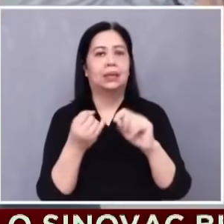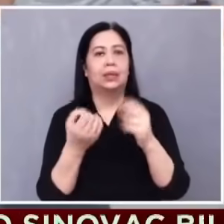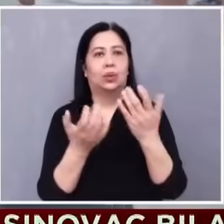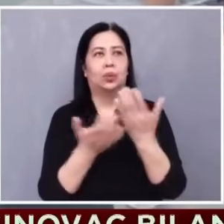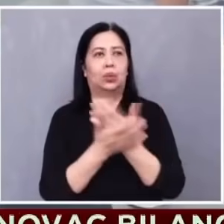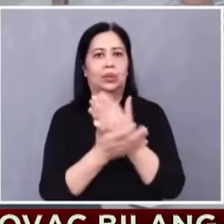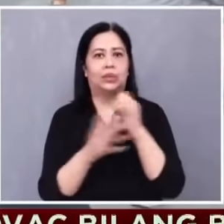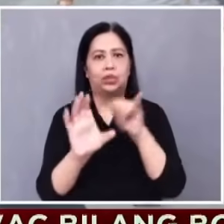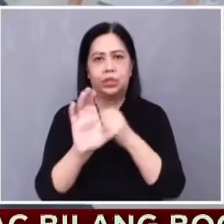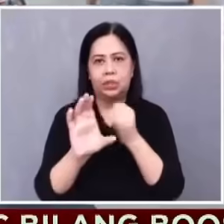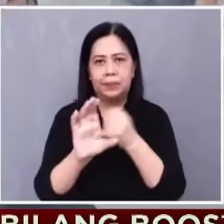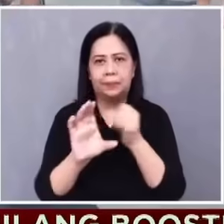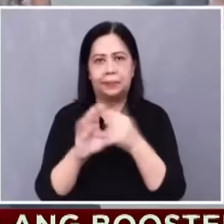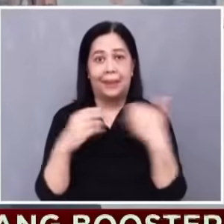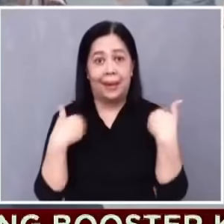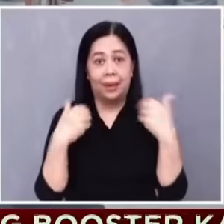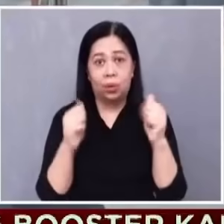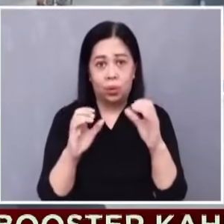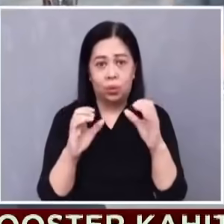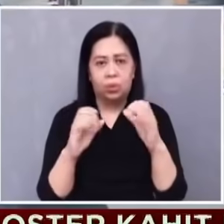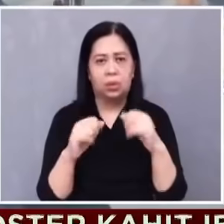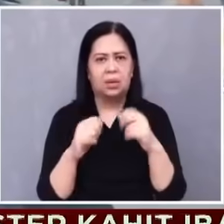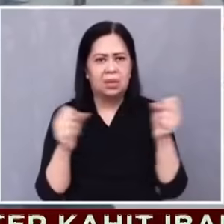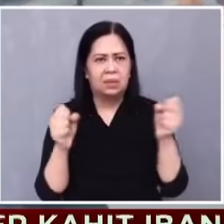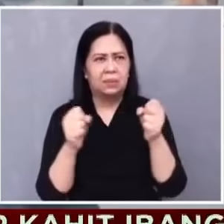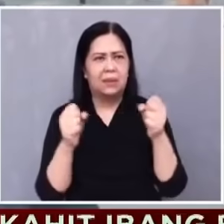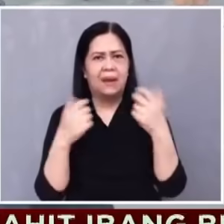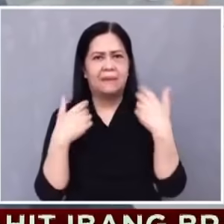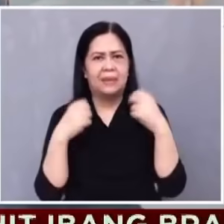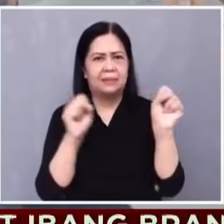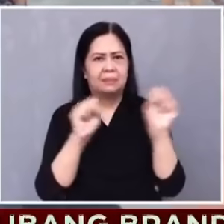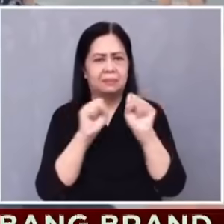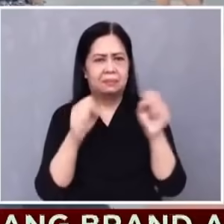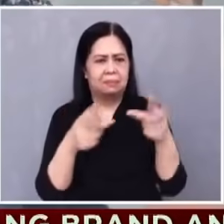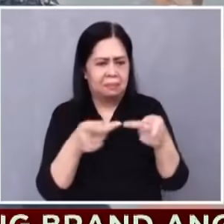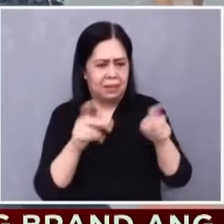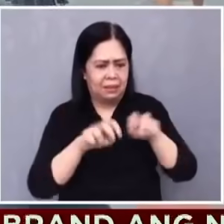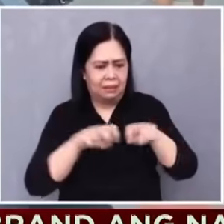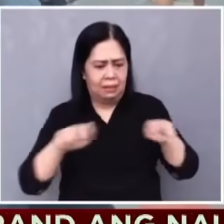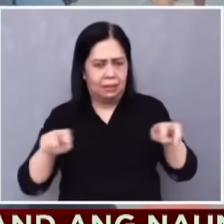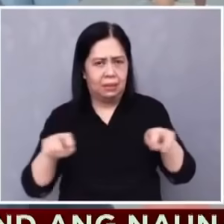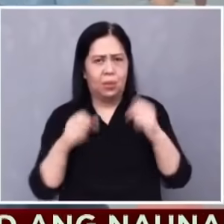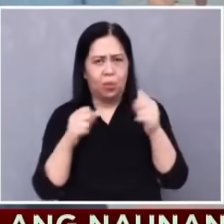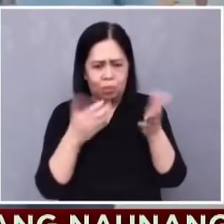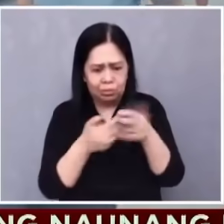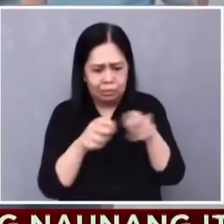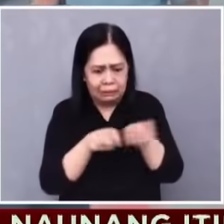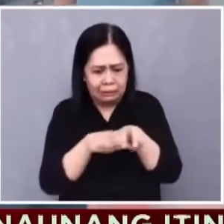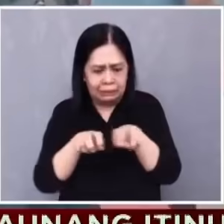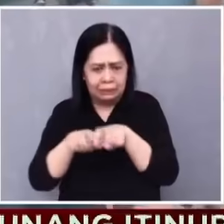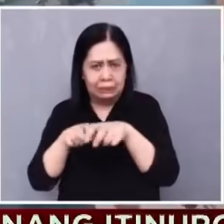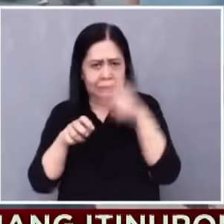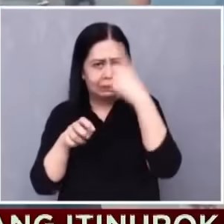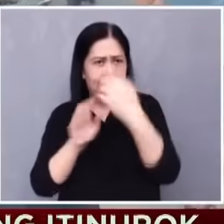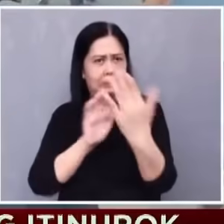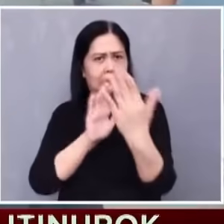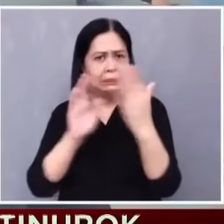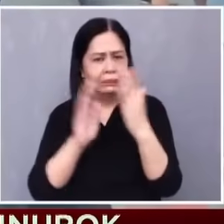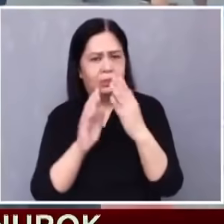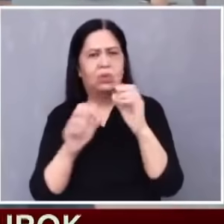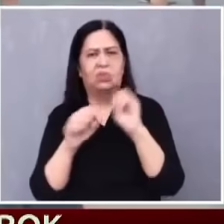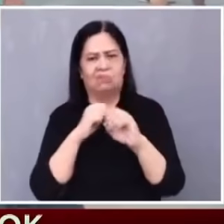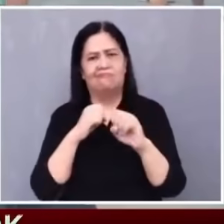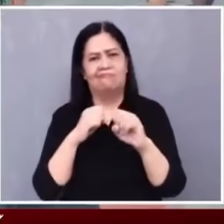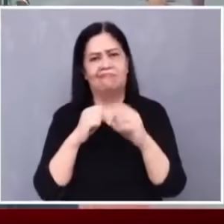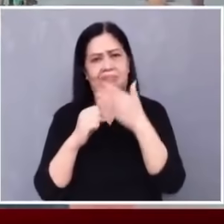jeepneys, napakaliit po nung space noon. Halos magkakalapit ang mga mukha nila. Kaya po yung face shield doon